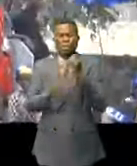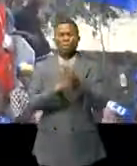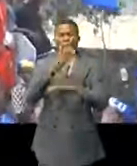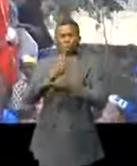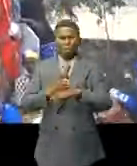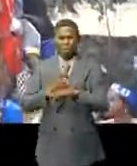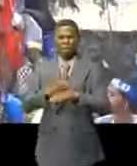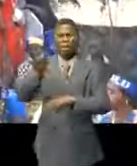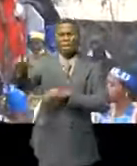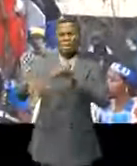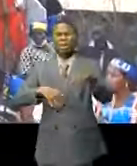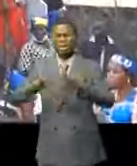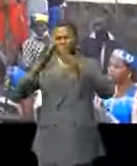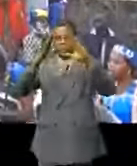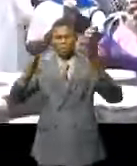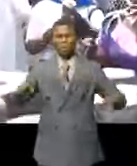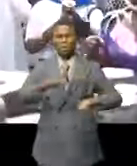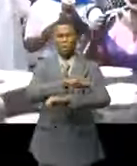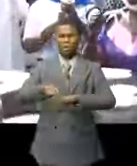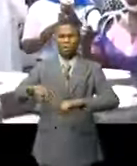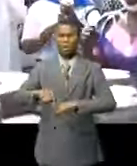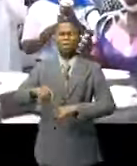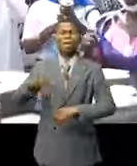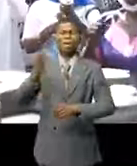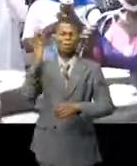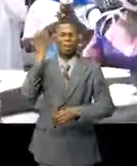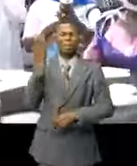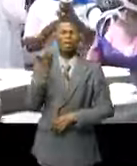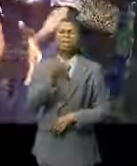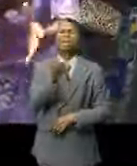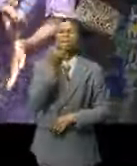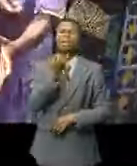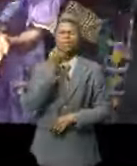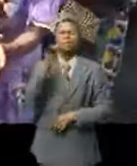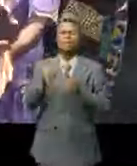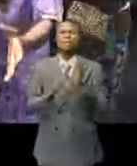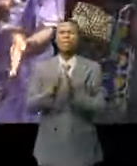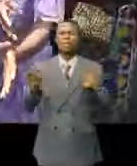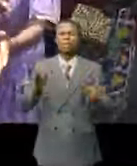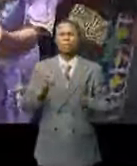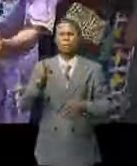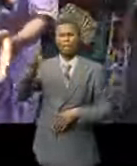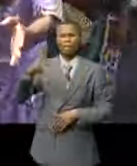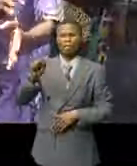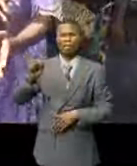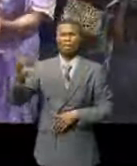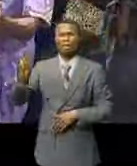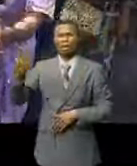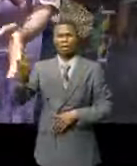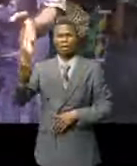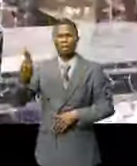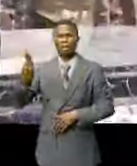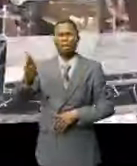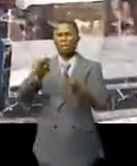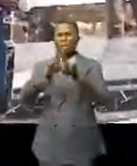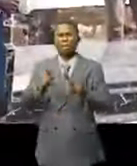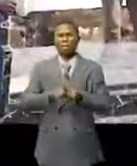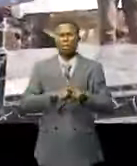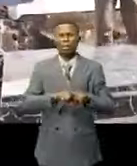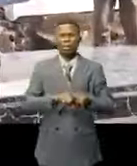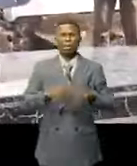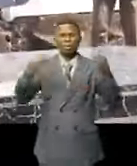les pillages de la résidence du patriarche Antoine Gizenga, secrétaire général de Palou Alimété, et l'enlèvement de ses